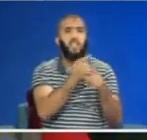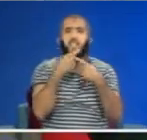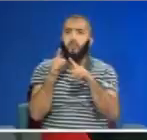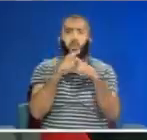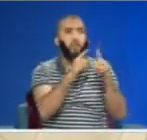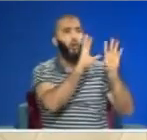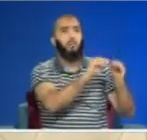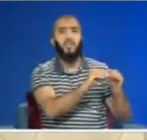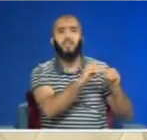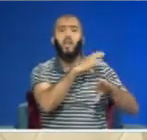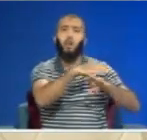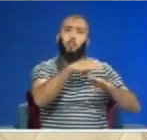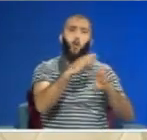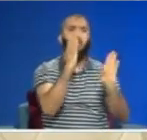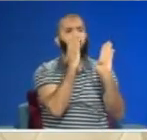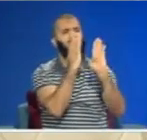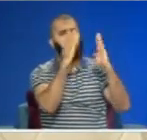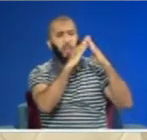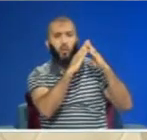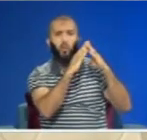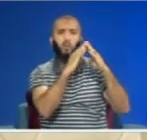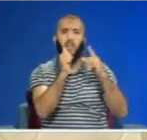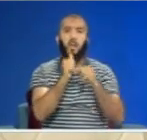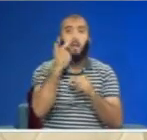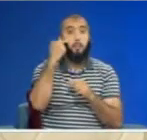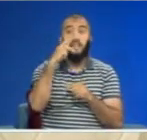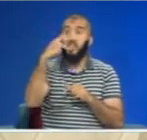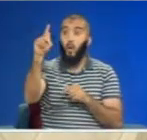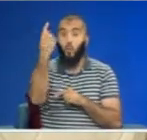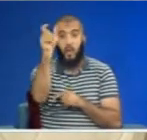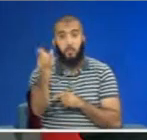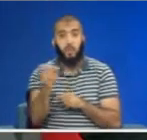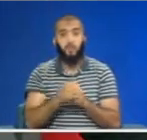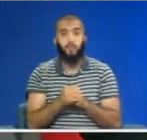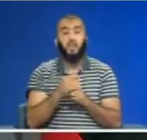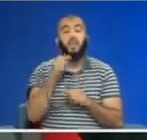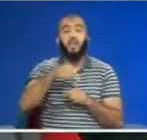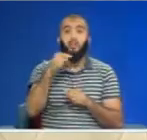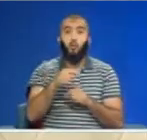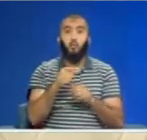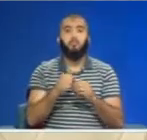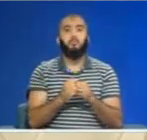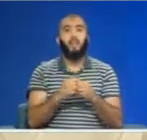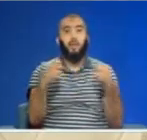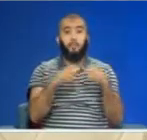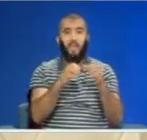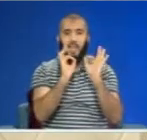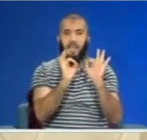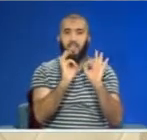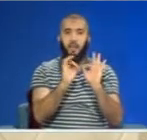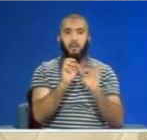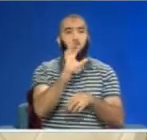إذا اجتمعت يزكى. نعم، يزكى هذه الأموال. إذا كانت أقل، إذا كانت أقل لا زكاة عليها. نعم، ولكن إذا أراد صاحبها أن